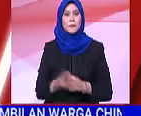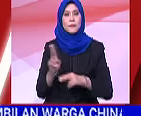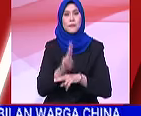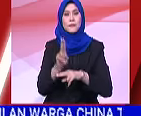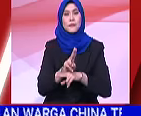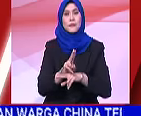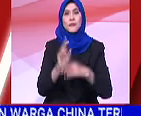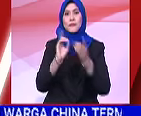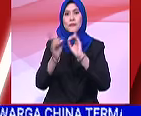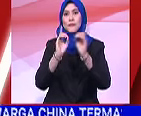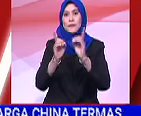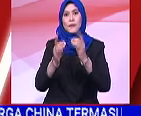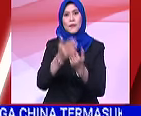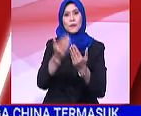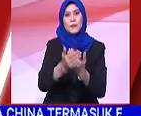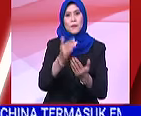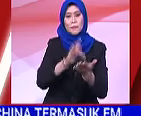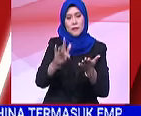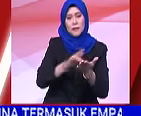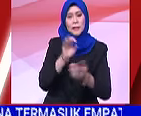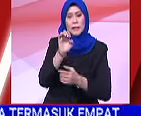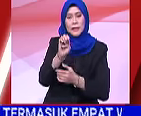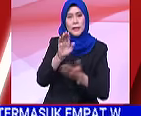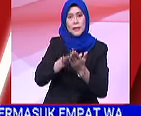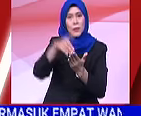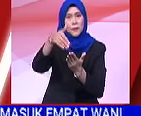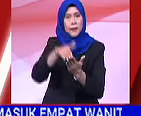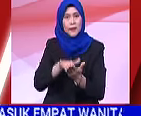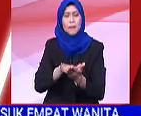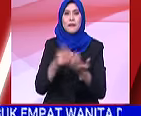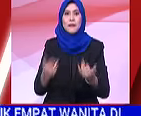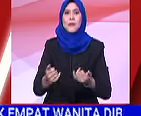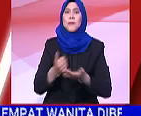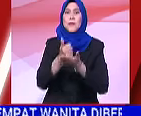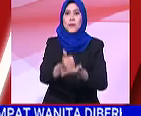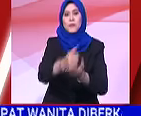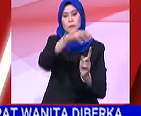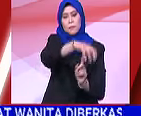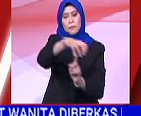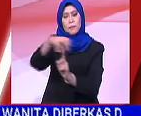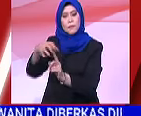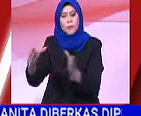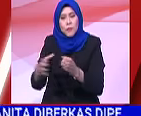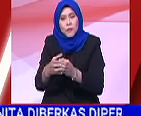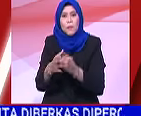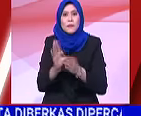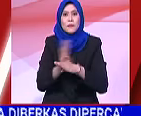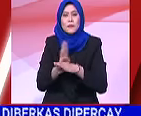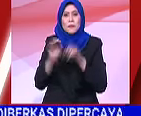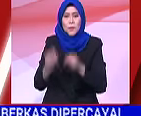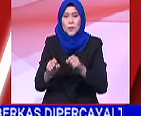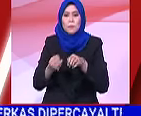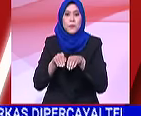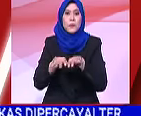Penggunaan platform digital dan kemudahan aplikasi e-dompet dilihat mampu membantu penjaja dan peniaga kecil untuk mengembangkan perniagaan